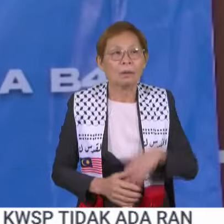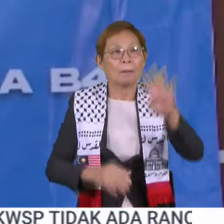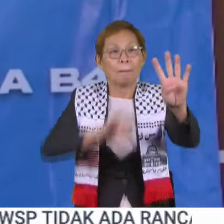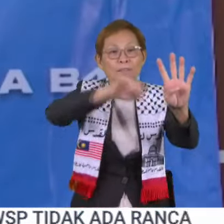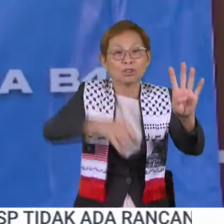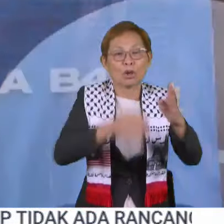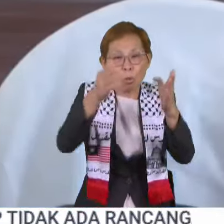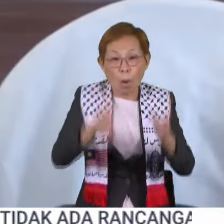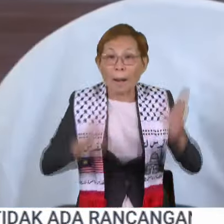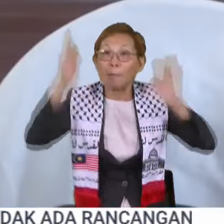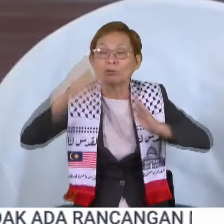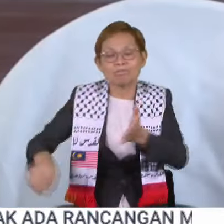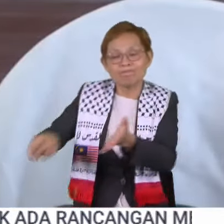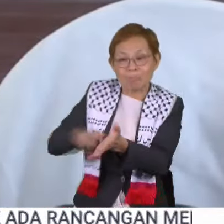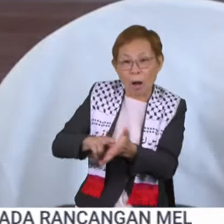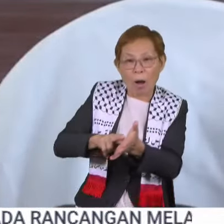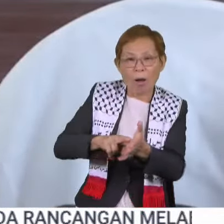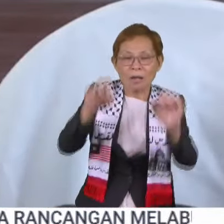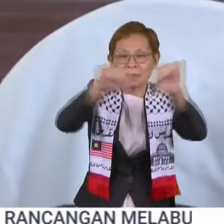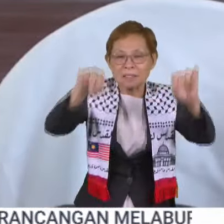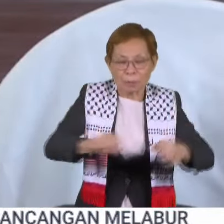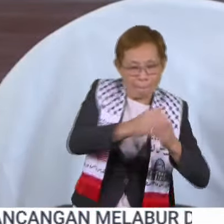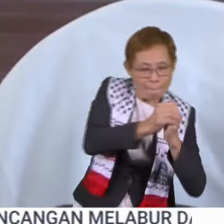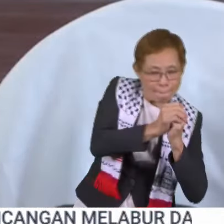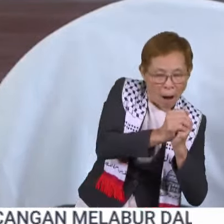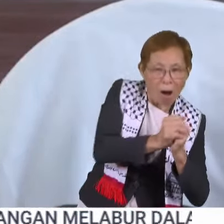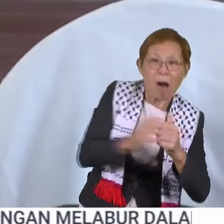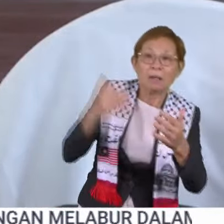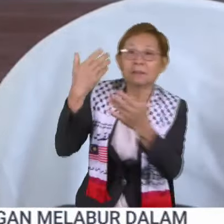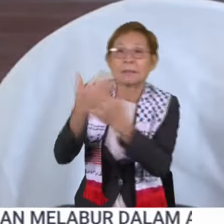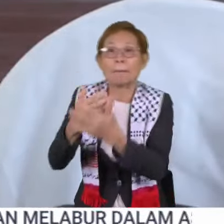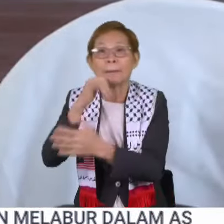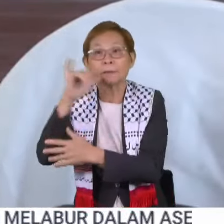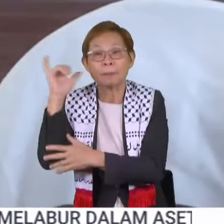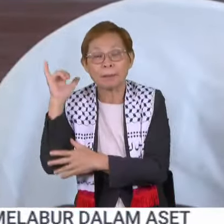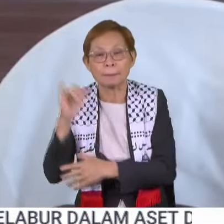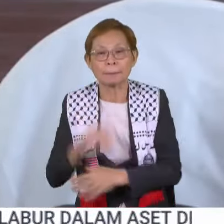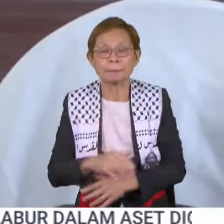4 juta warganegara telah mendaftar dalam sistem padu setakat